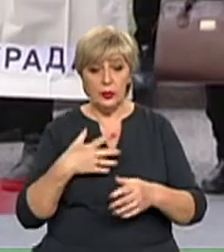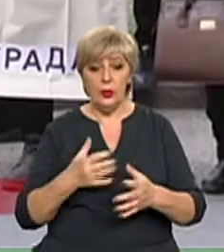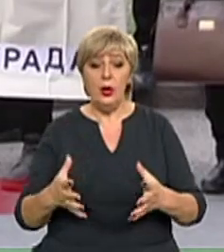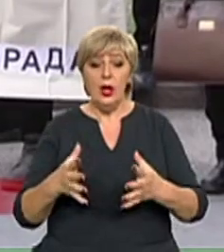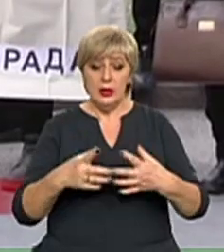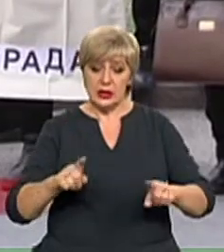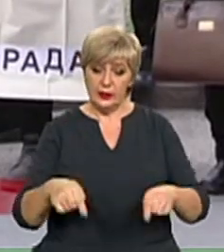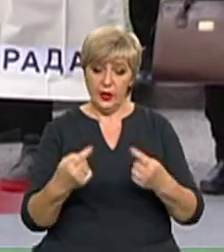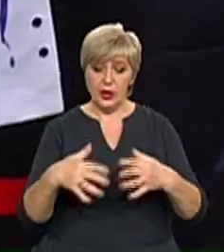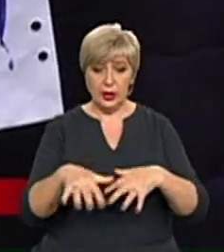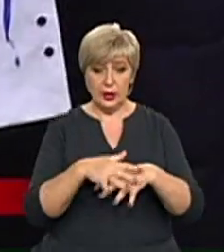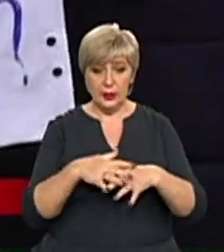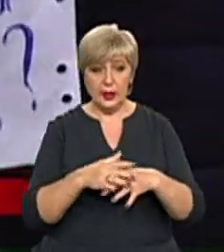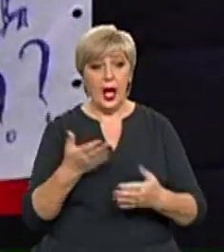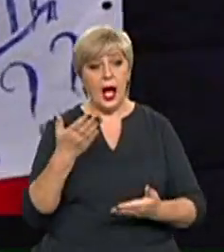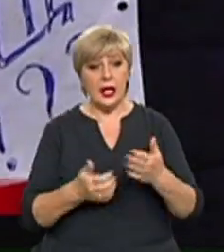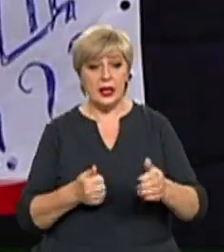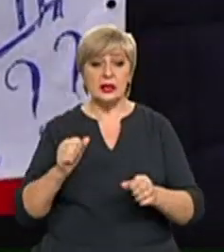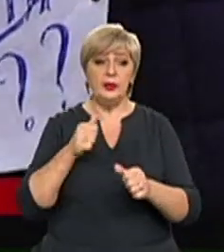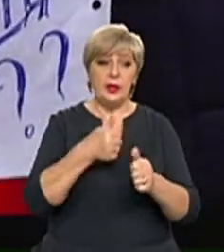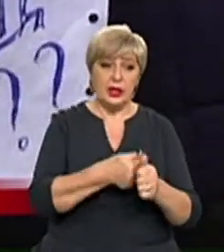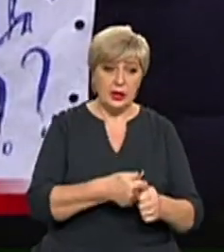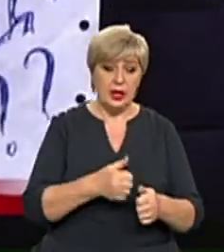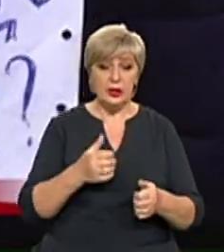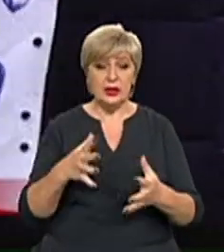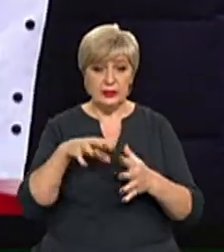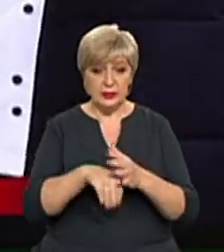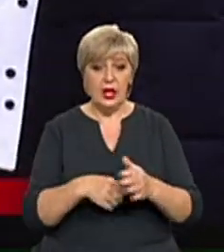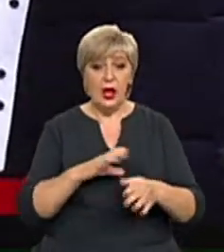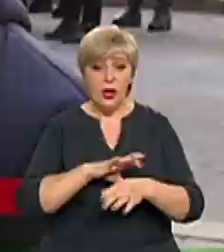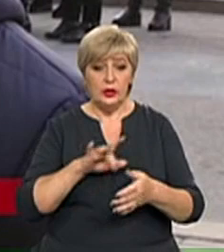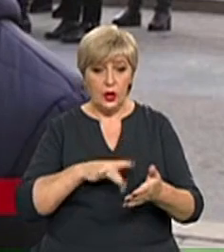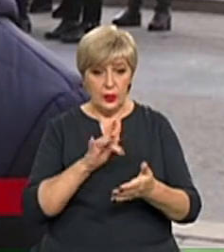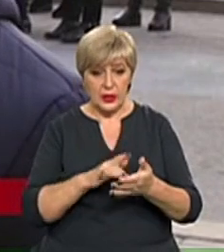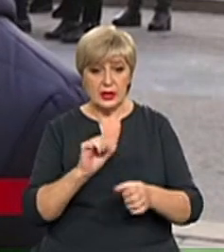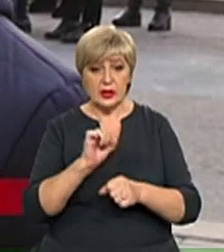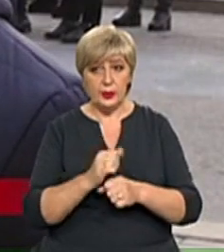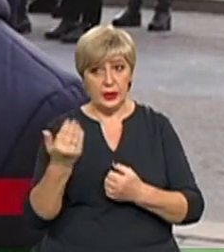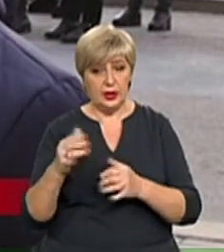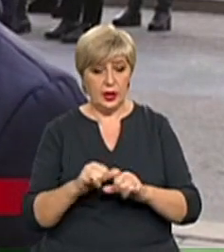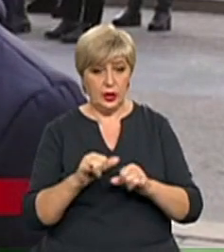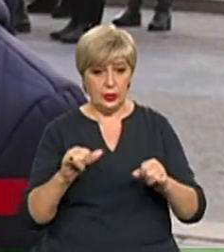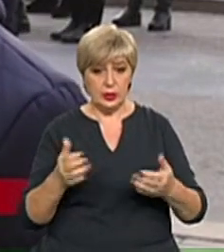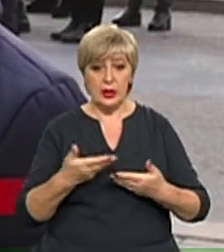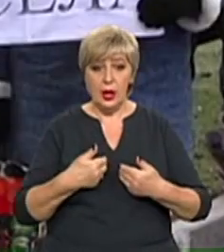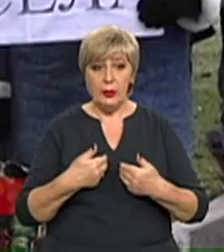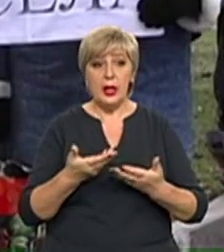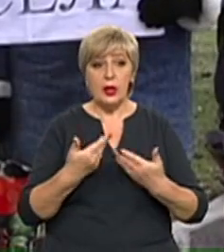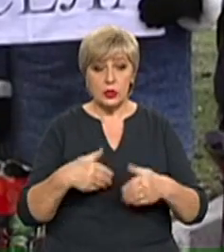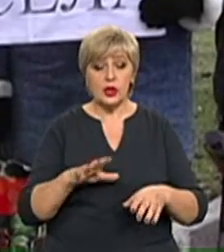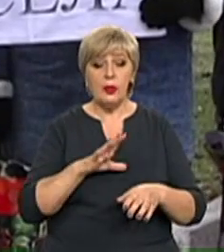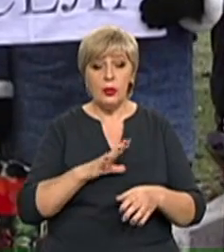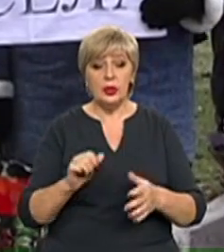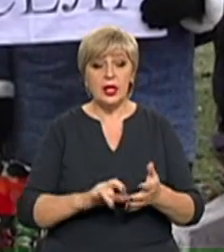децентралізації. А приєднання до міста зупинить їхній розвиток, впевнені люди. Ми вже були в районі, і ніколи